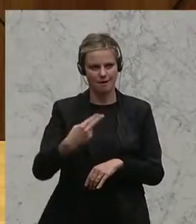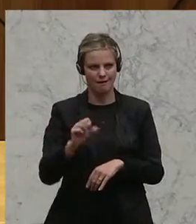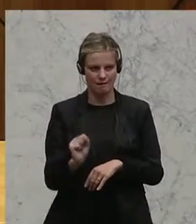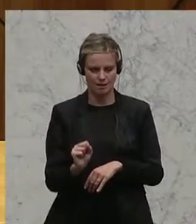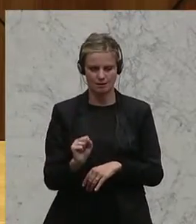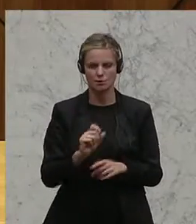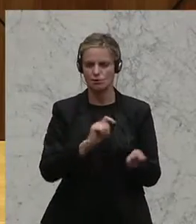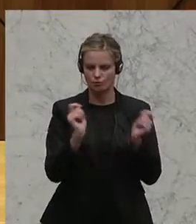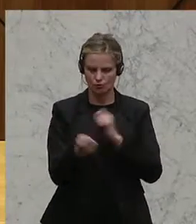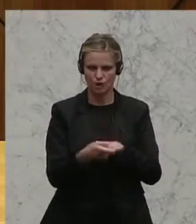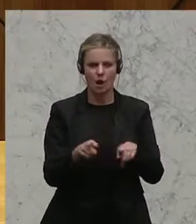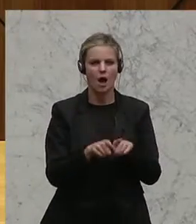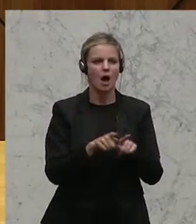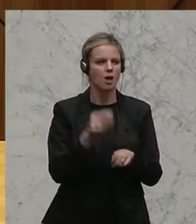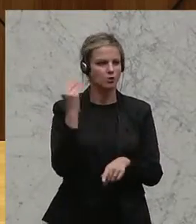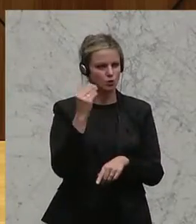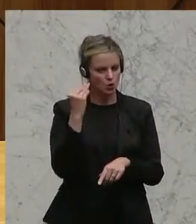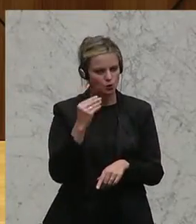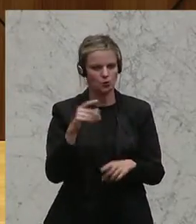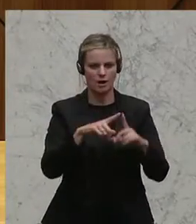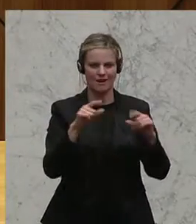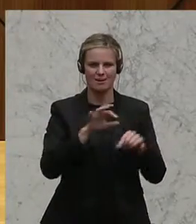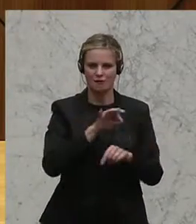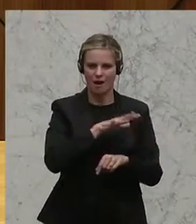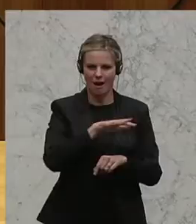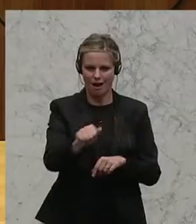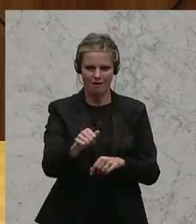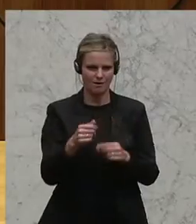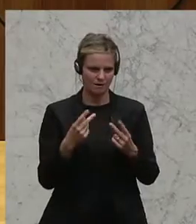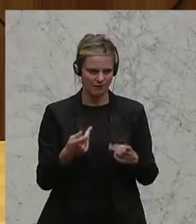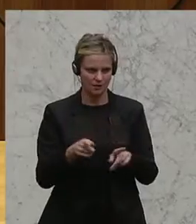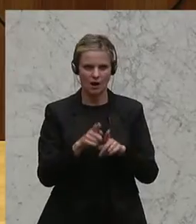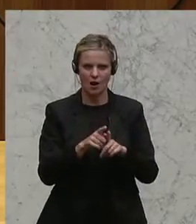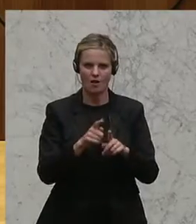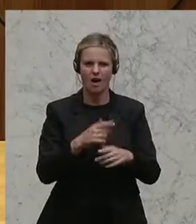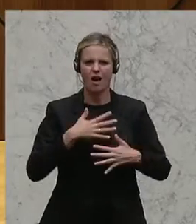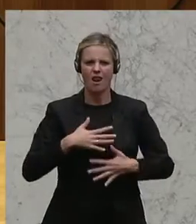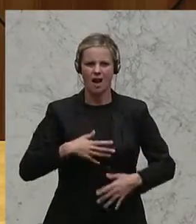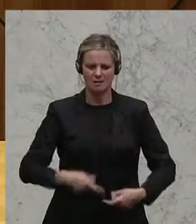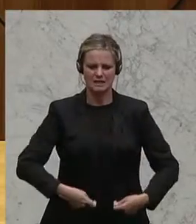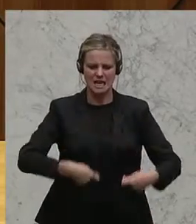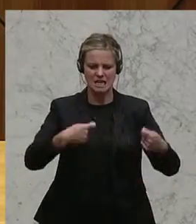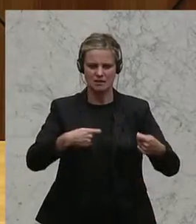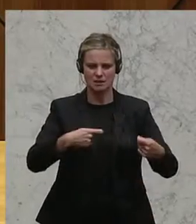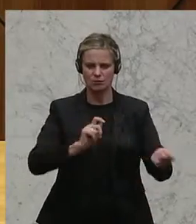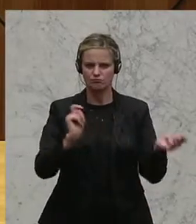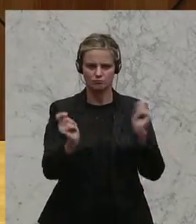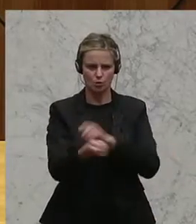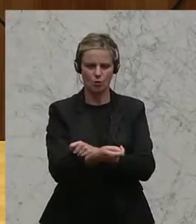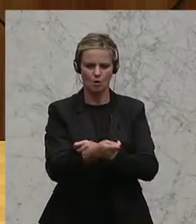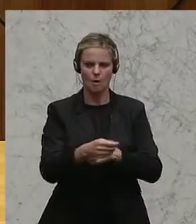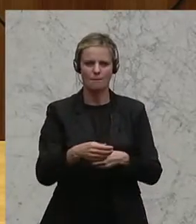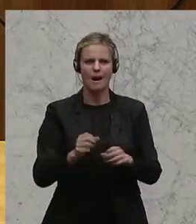regeln eine Schülerinnen- und Schülerkarte für alle Schüler. Den Begriff Leibeserzieher oder der wird ersetzt durch